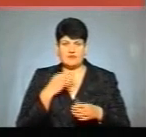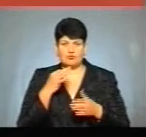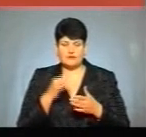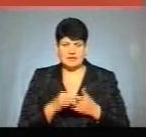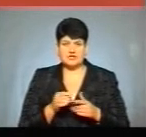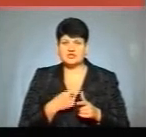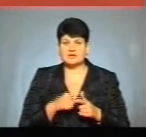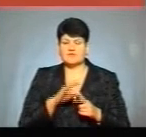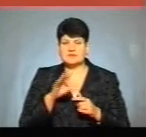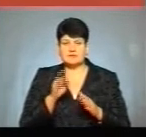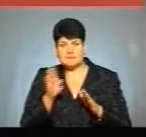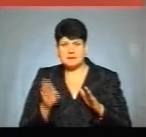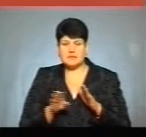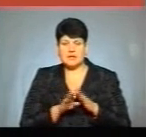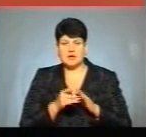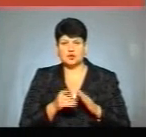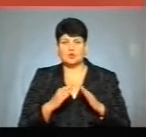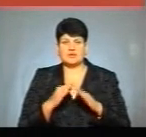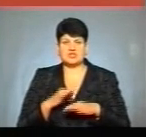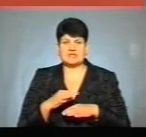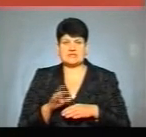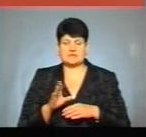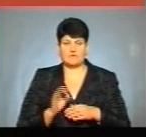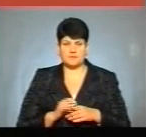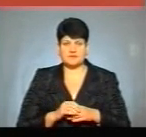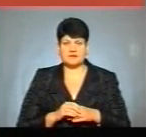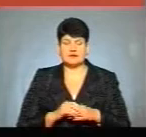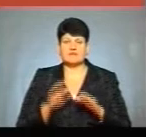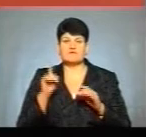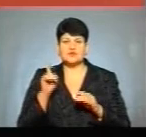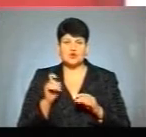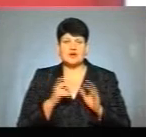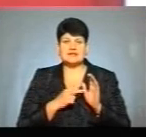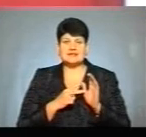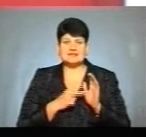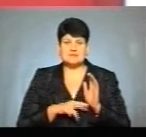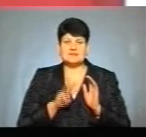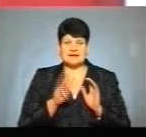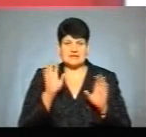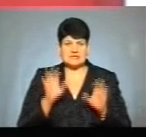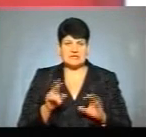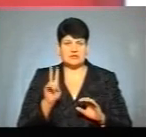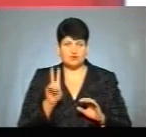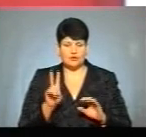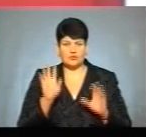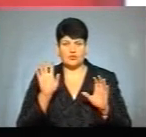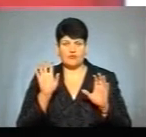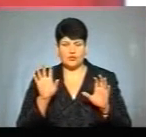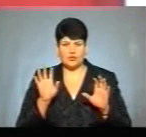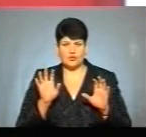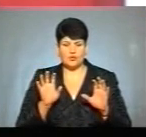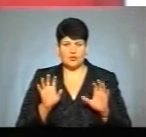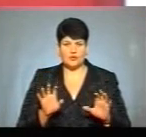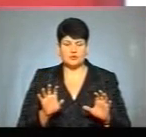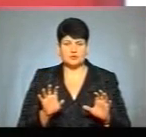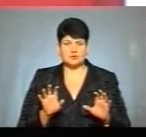всі підпадають під поняття домашнє насильство? Стаття 173.2 Кодексу України, 173 з